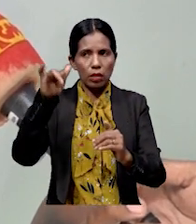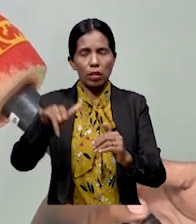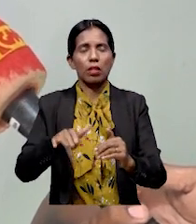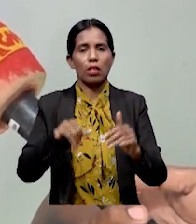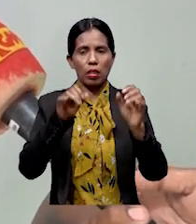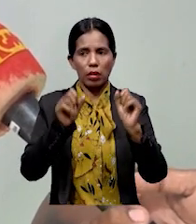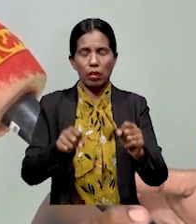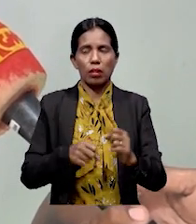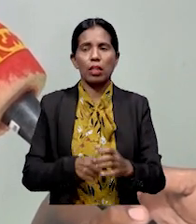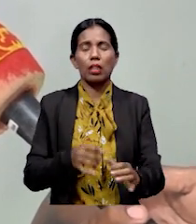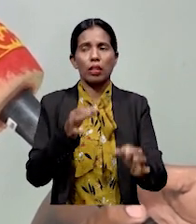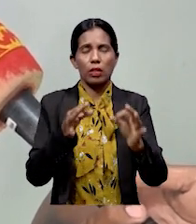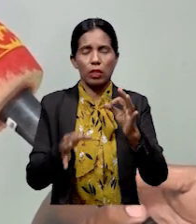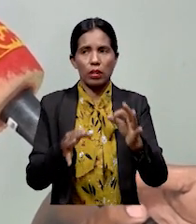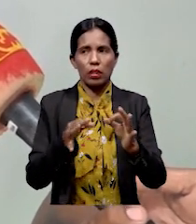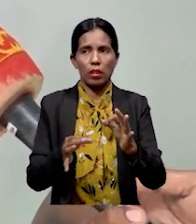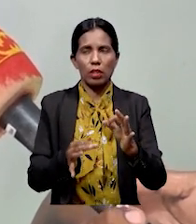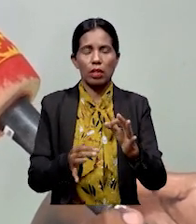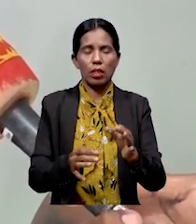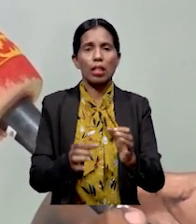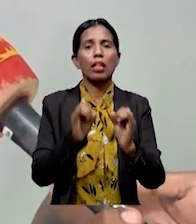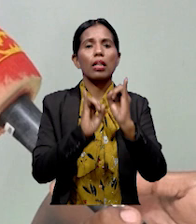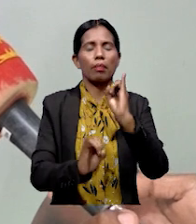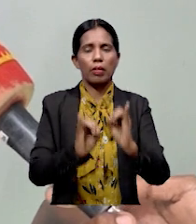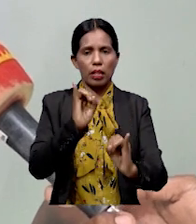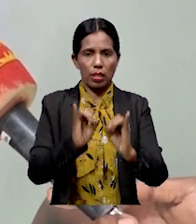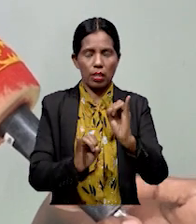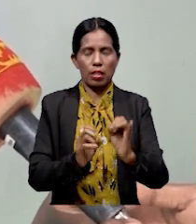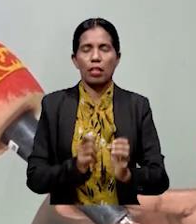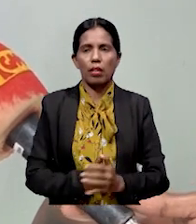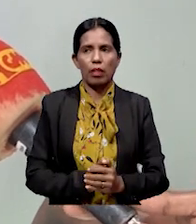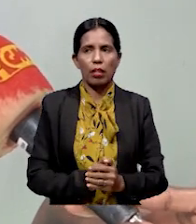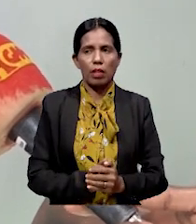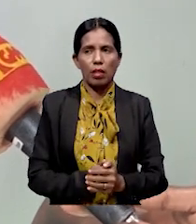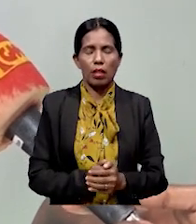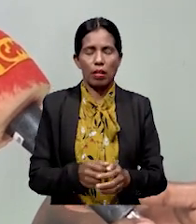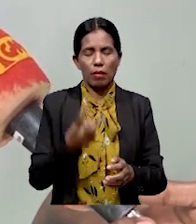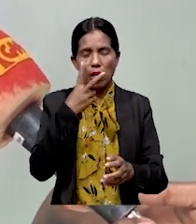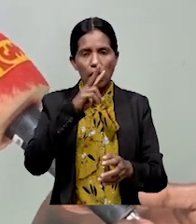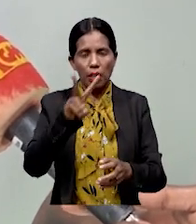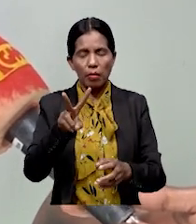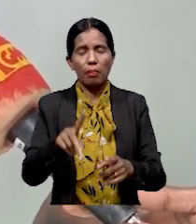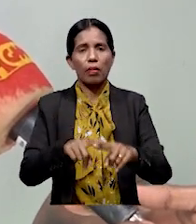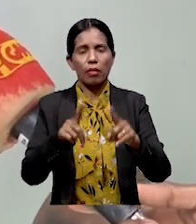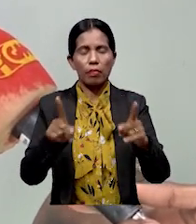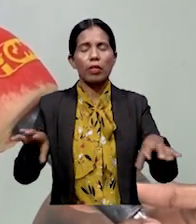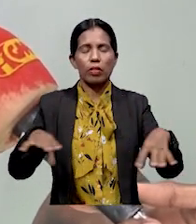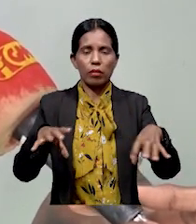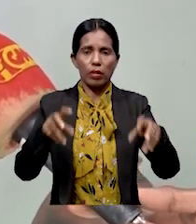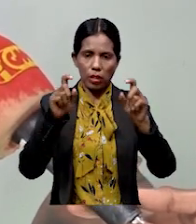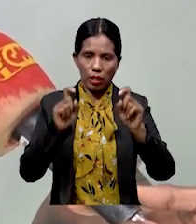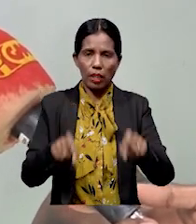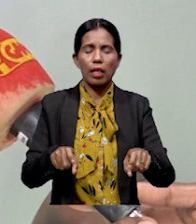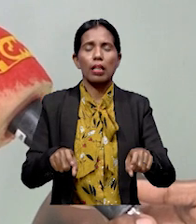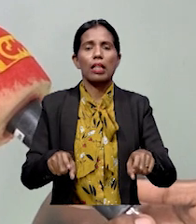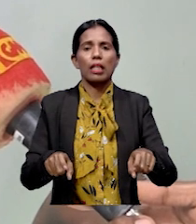ne. Mesmu ke ni independente. Independente li geba na ba ma ben termus de servisu tengki liga na fatin